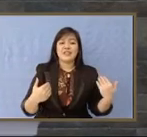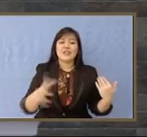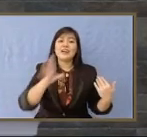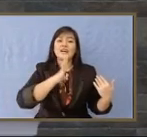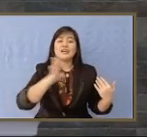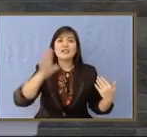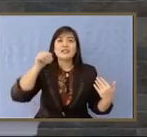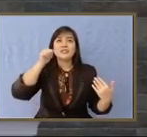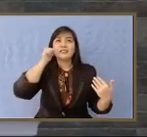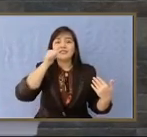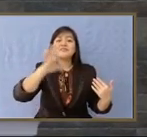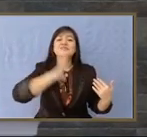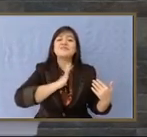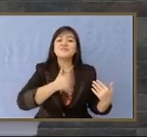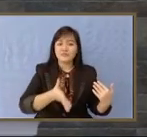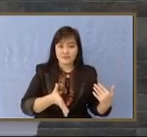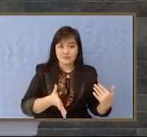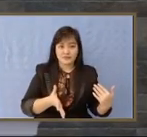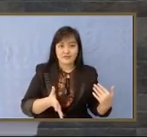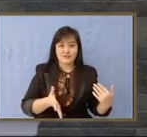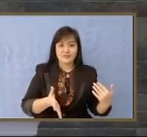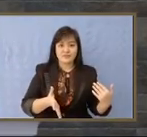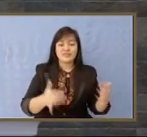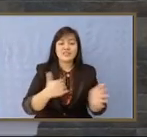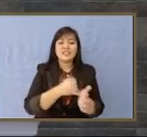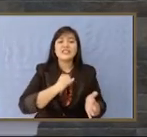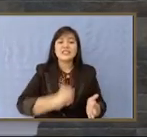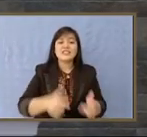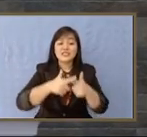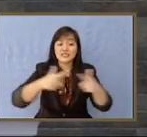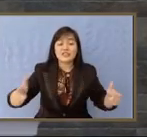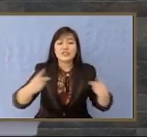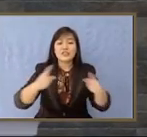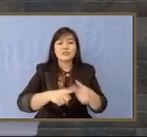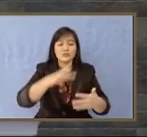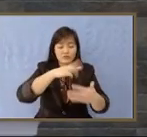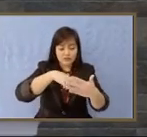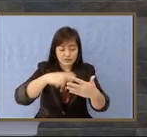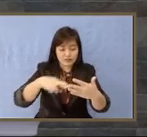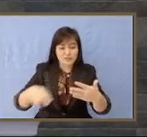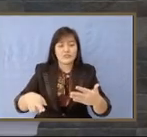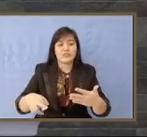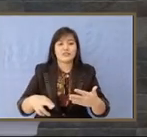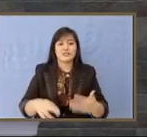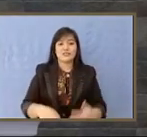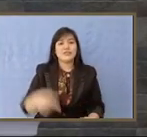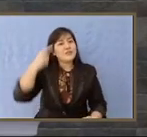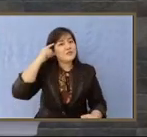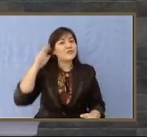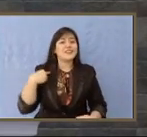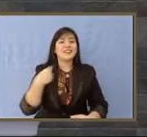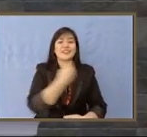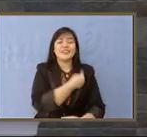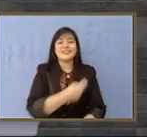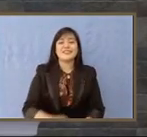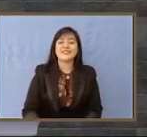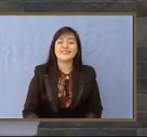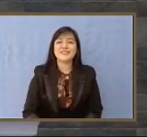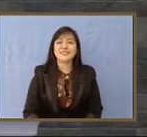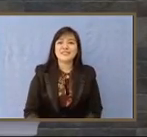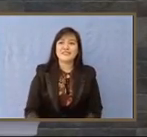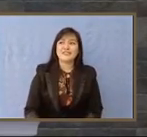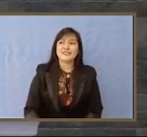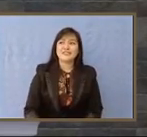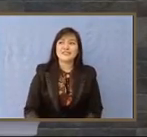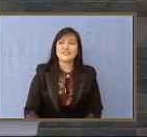magandang basahin yan para sa kababaihan. Sabi ko nga po sa inyo, the Book of Ruth is the only book in the Bible wholly devoted